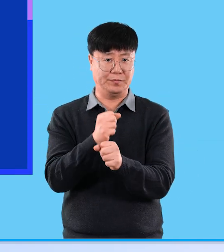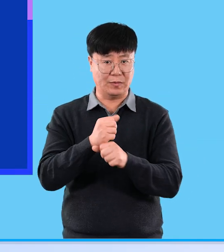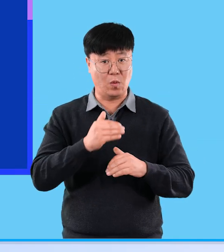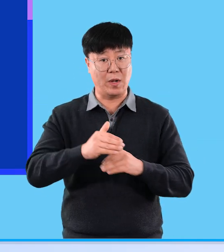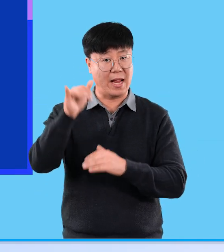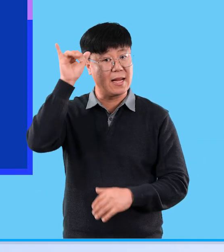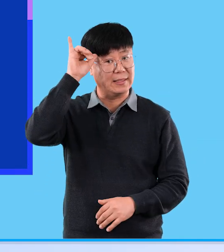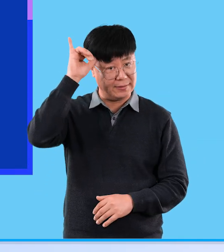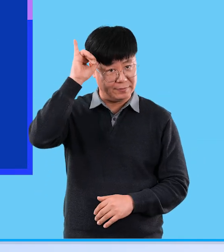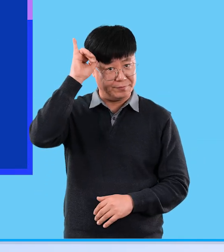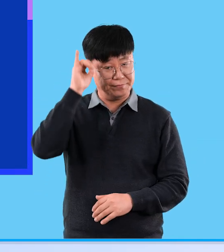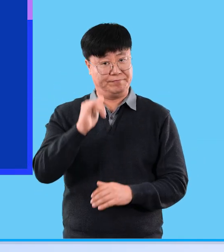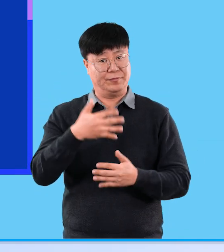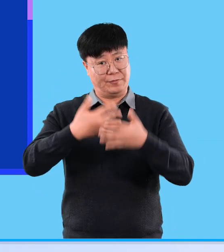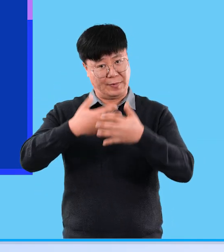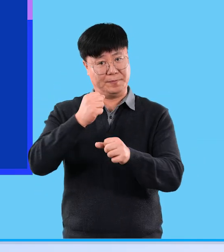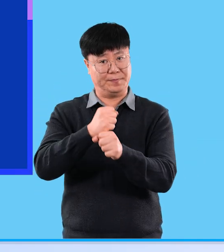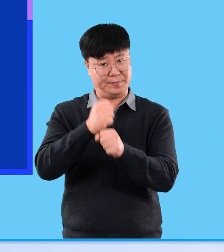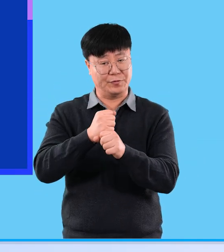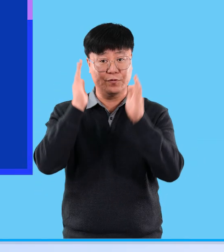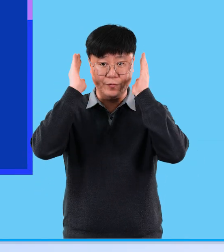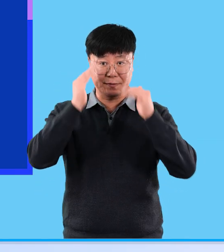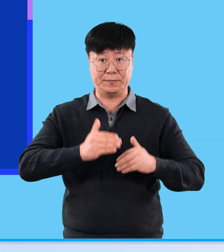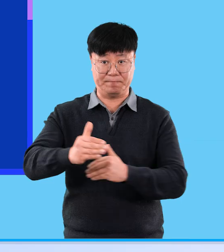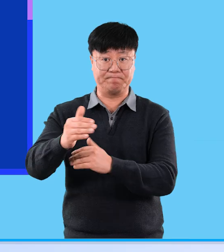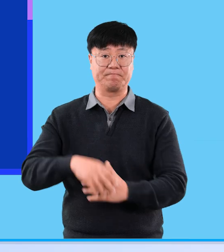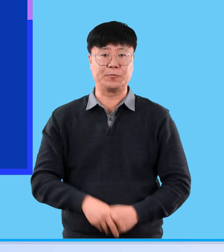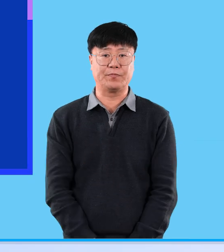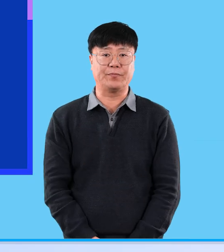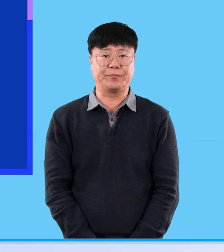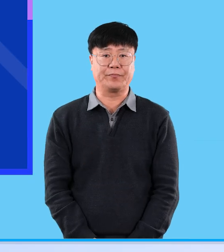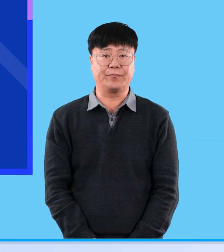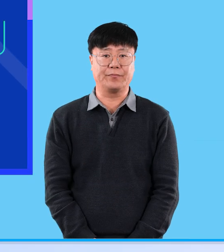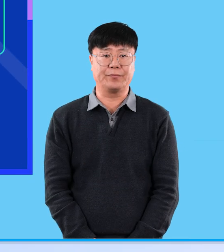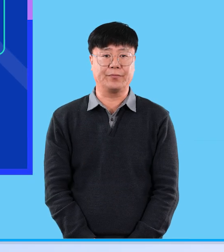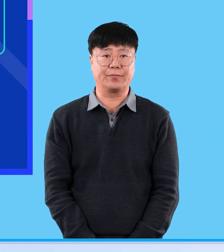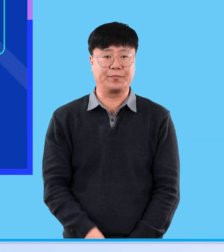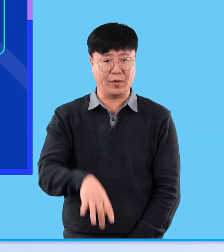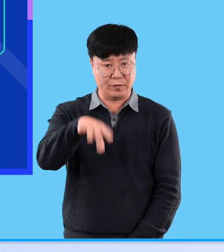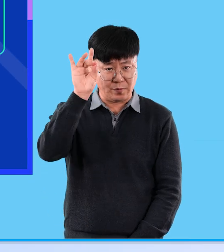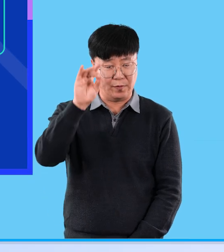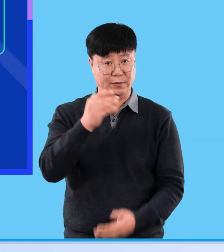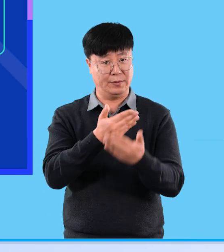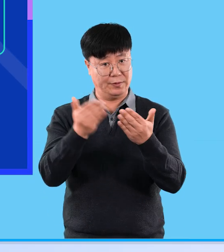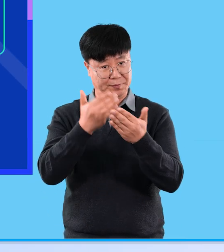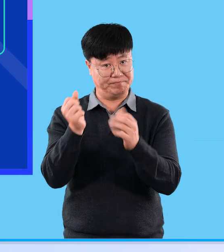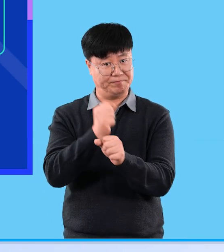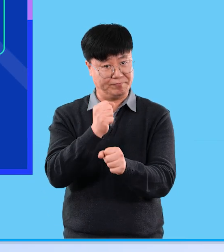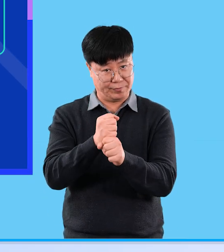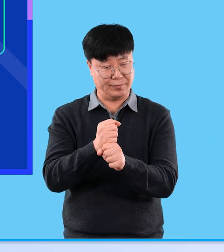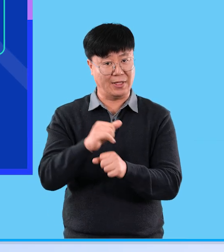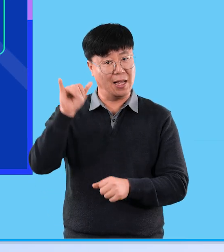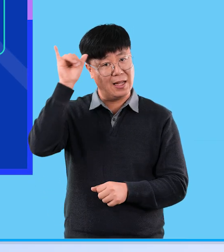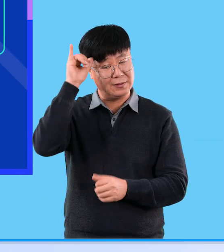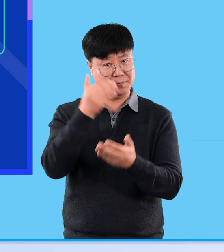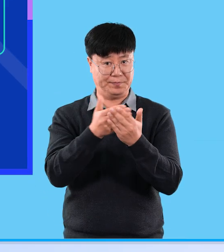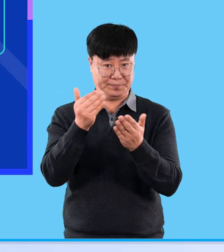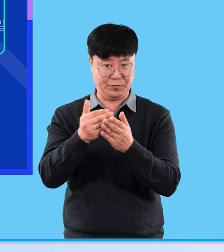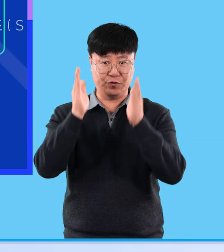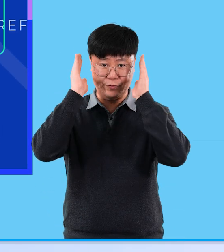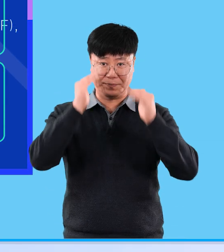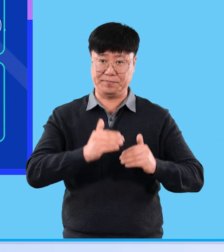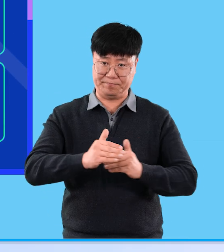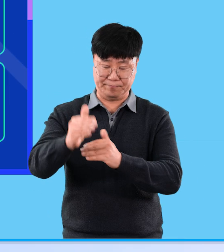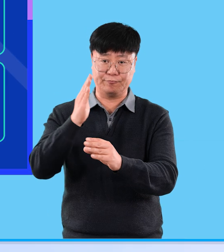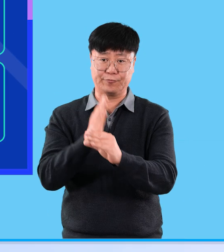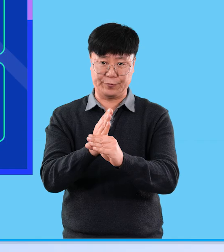제작 과정을 AI 컨텐츠 제작 수업으로 진행이 됩니다. 먼저 이미지 제작은 미드저니로 수업이